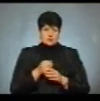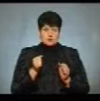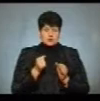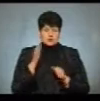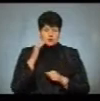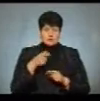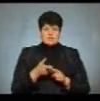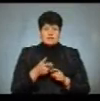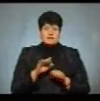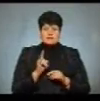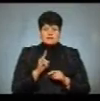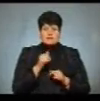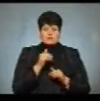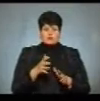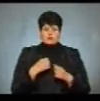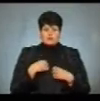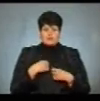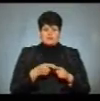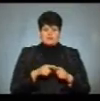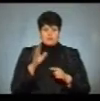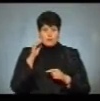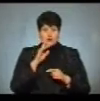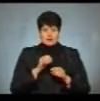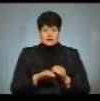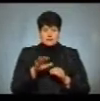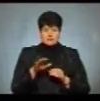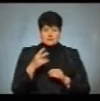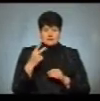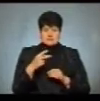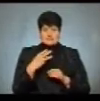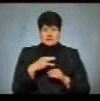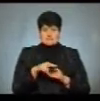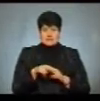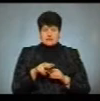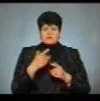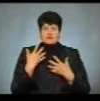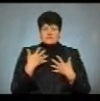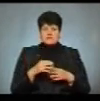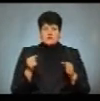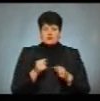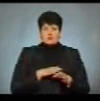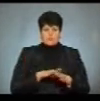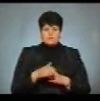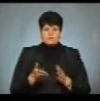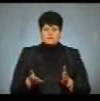Я дитини в такій воді помити не можу. Поки я напущу, хай буде тих 20 чи 30 літрів, вона стає вже взагалі холодна.